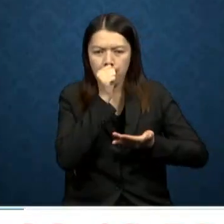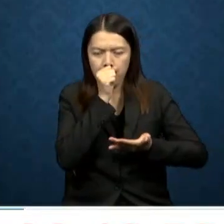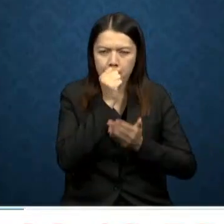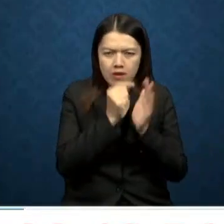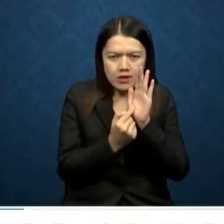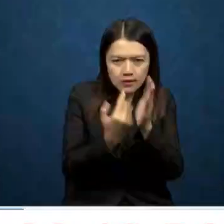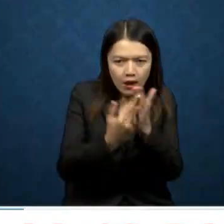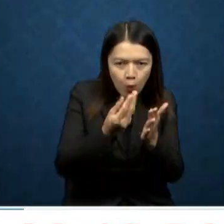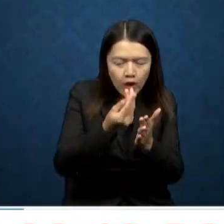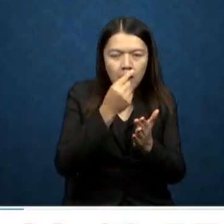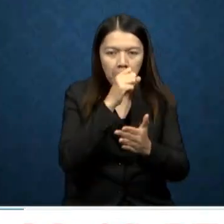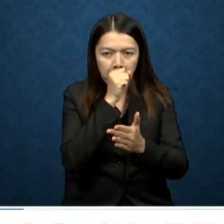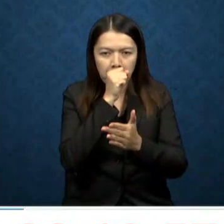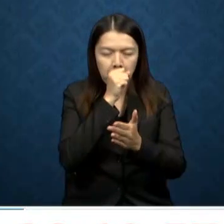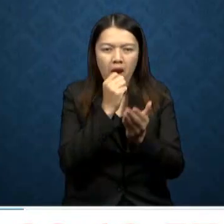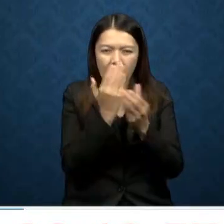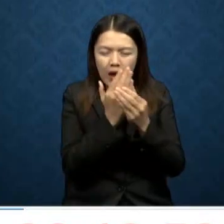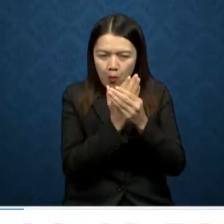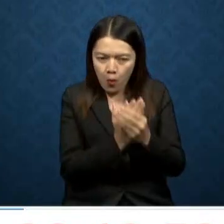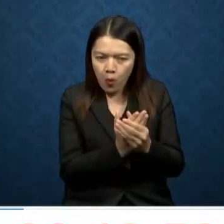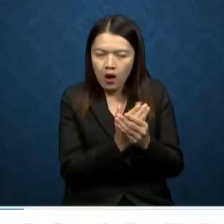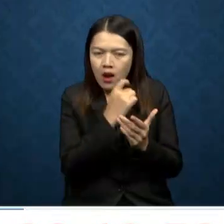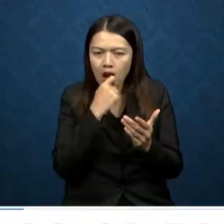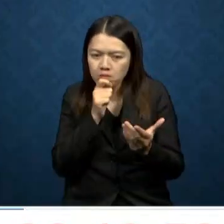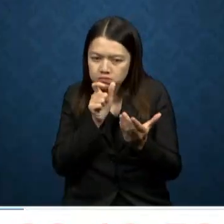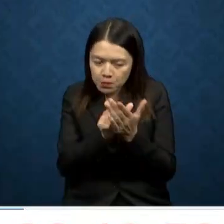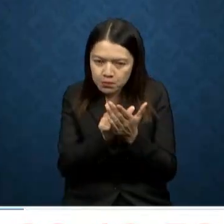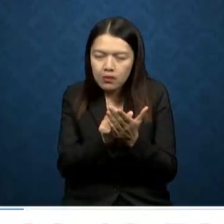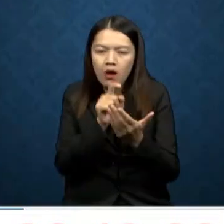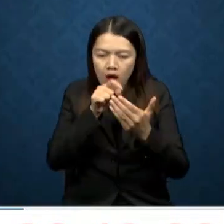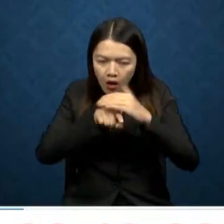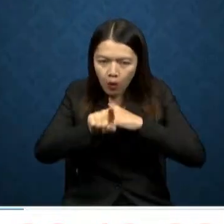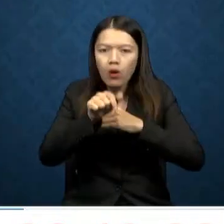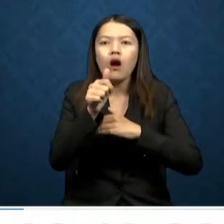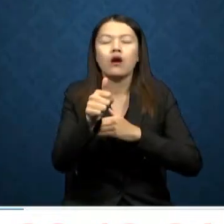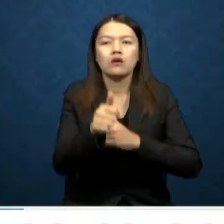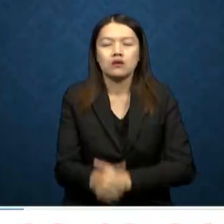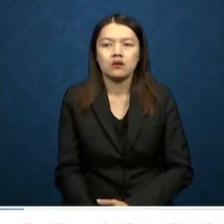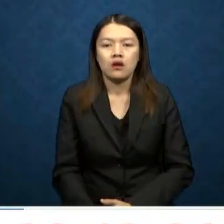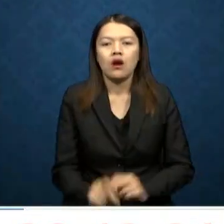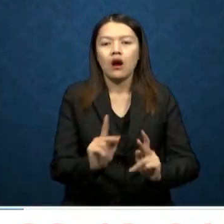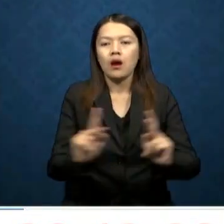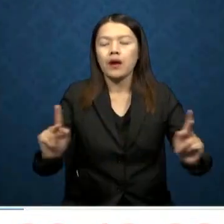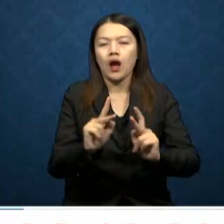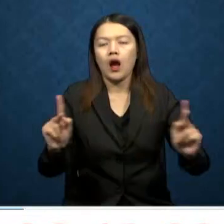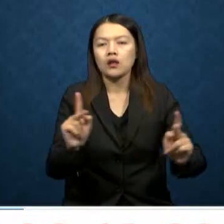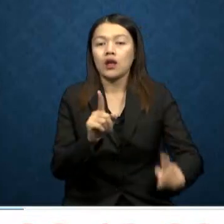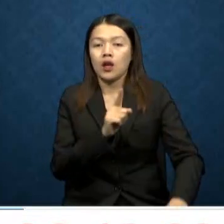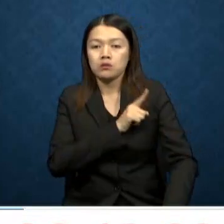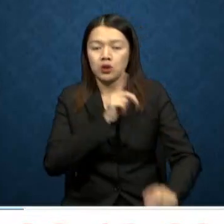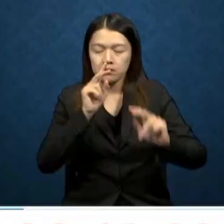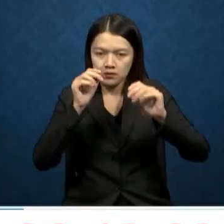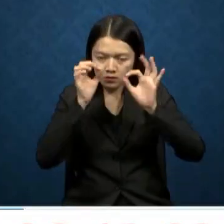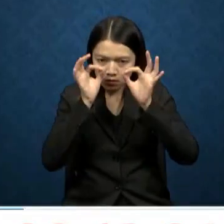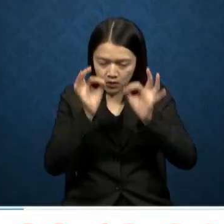ราคาด้วยไลเอกสารเข้ารหัสของตนจนถึงคณะกรรมการผู้มีหน้าที่ตัด